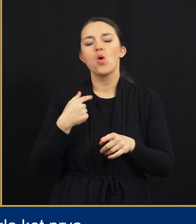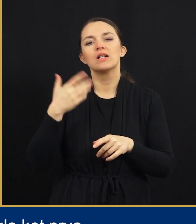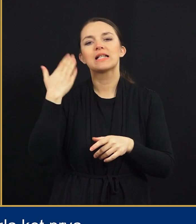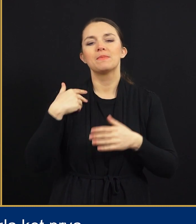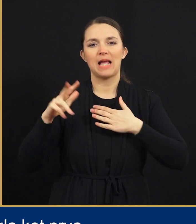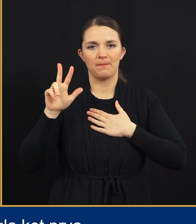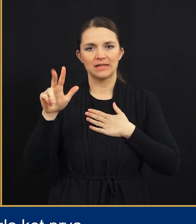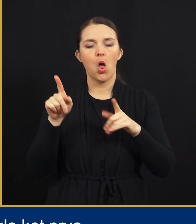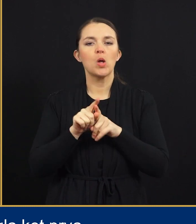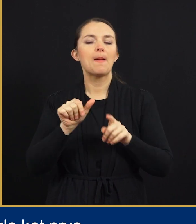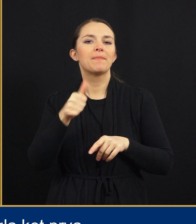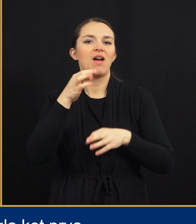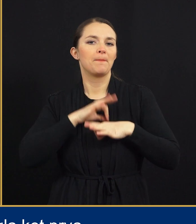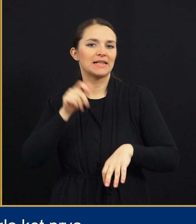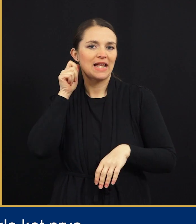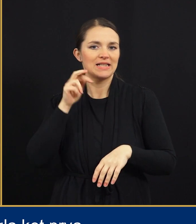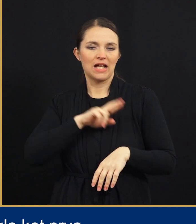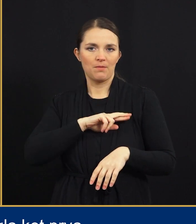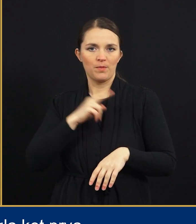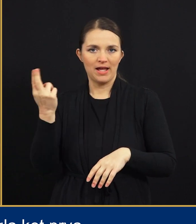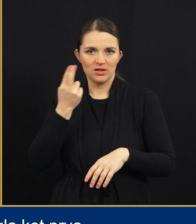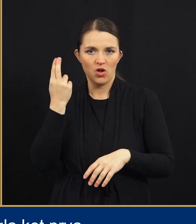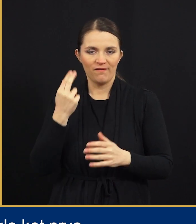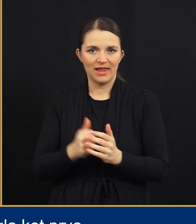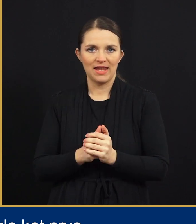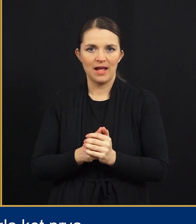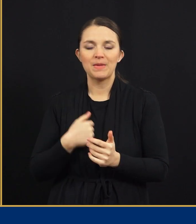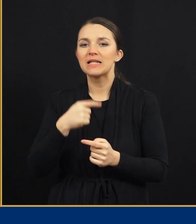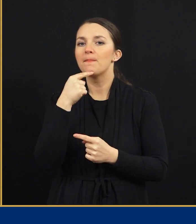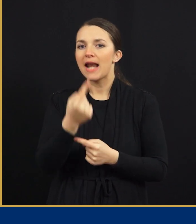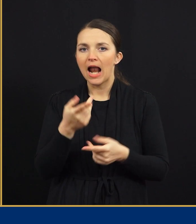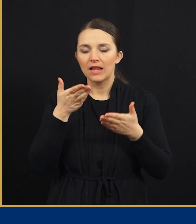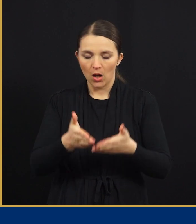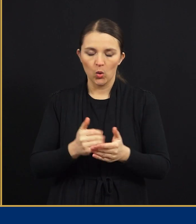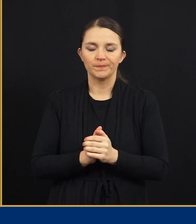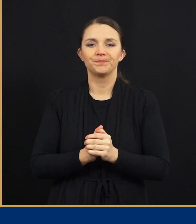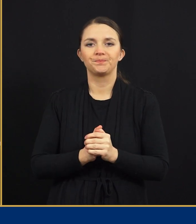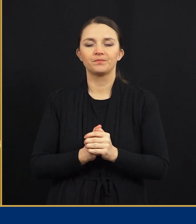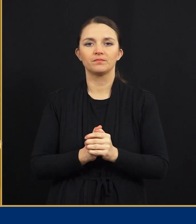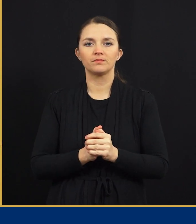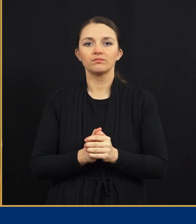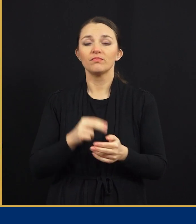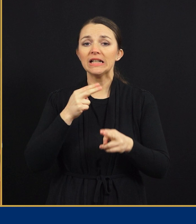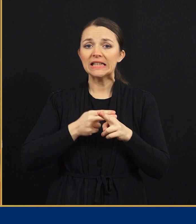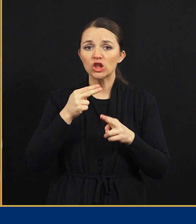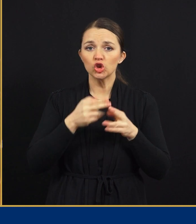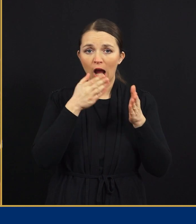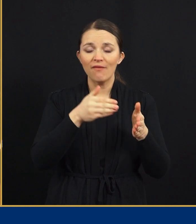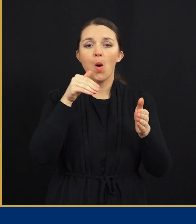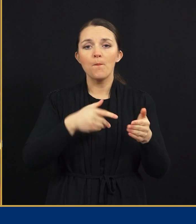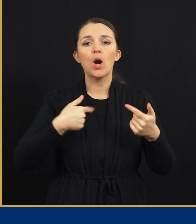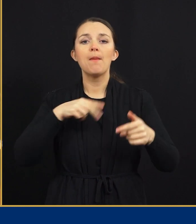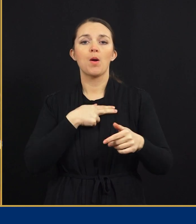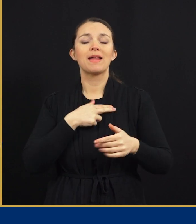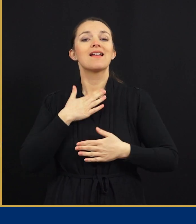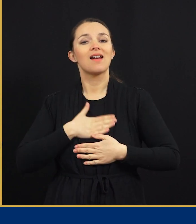ko sem zaprisegla kot prva predsednica Republike Slovenije. Rekla sem takole. Državo